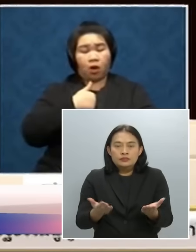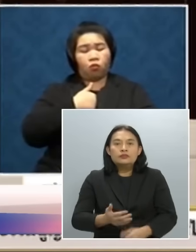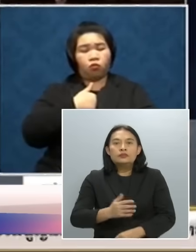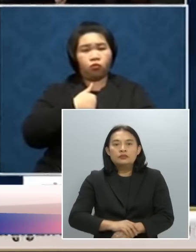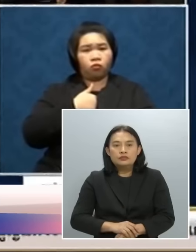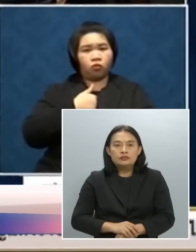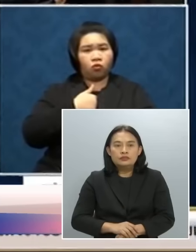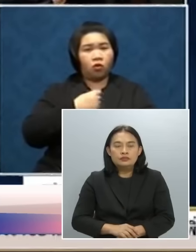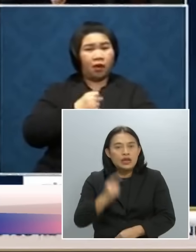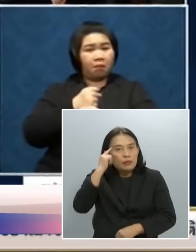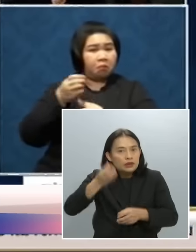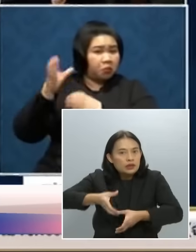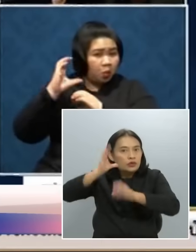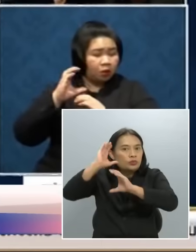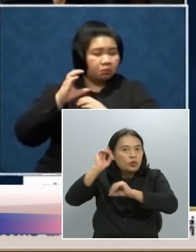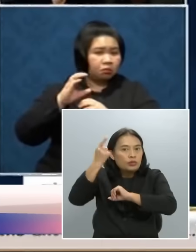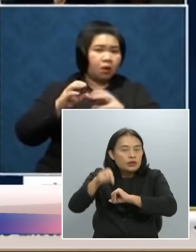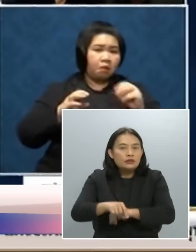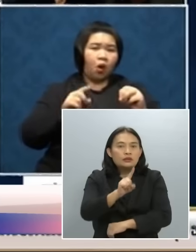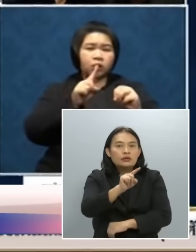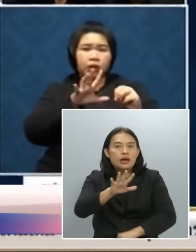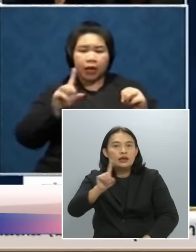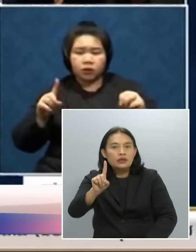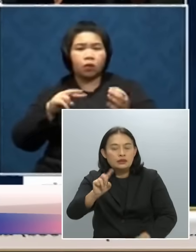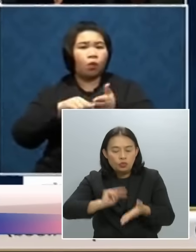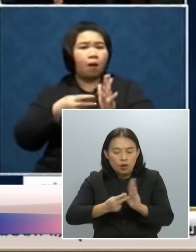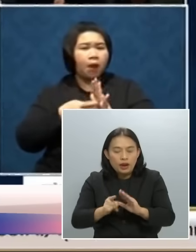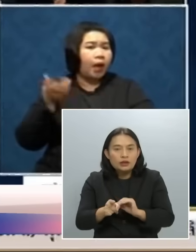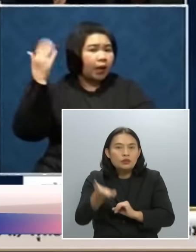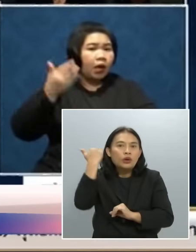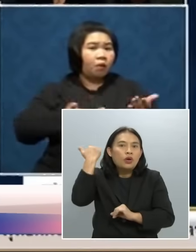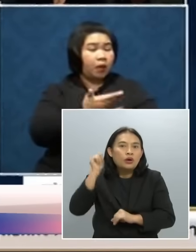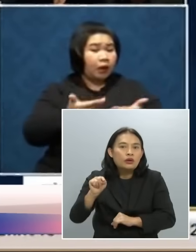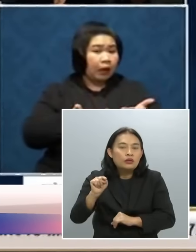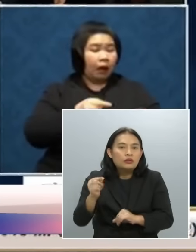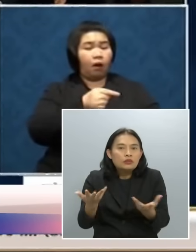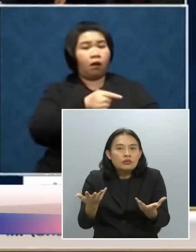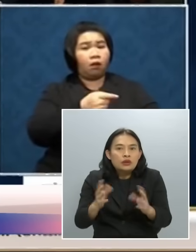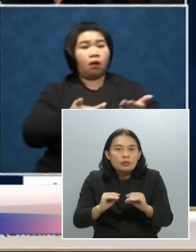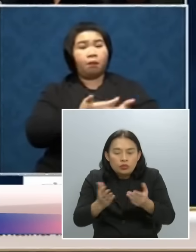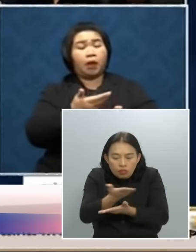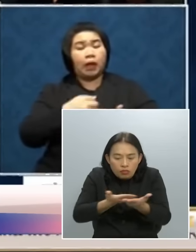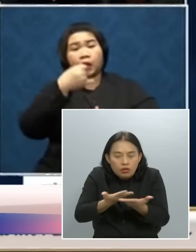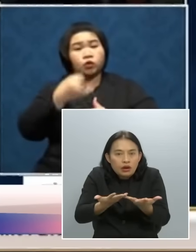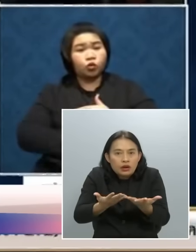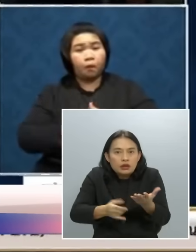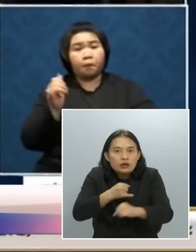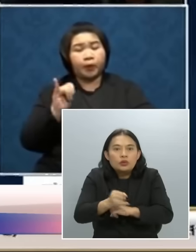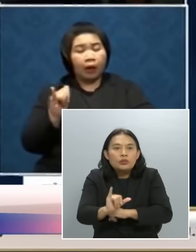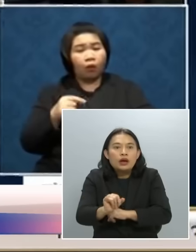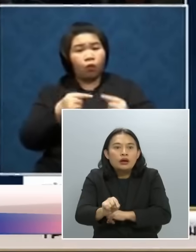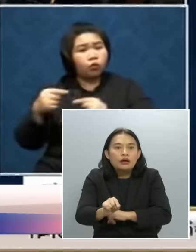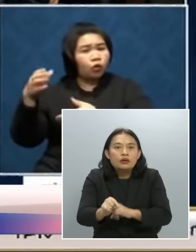ทบทวน 151เท่ากับว่าการพิจารณาในวันนั้นเป็นการที่พิจารณายังไม่สิ้นสุดนะครับ